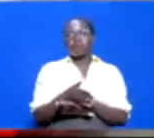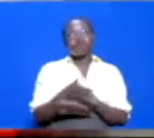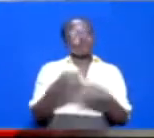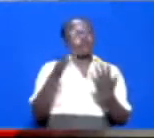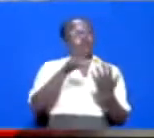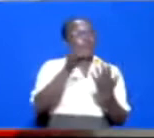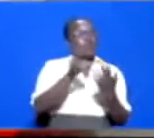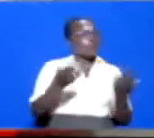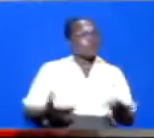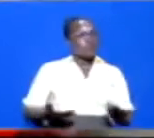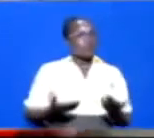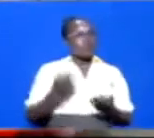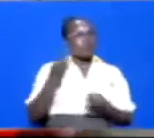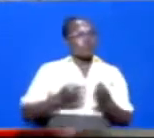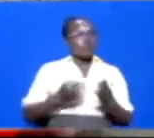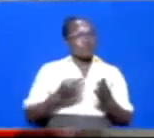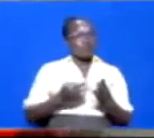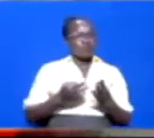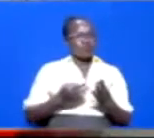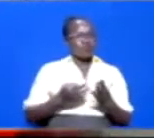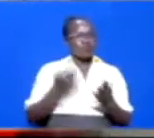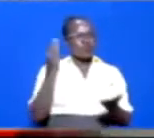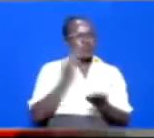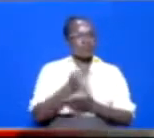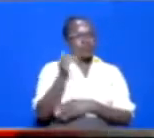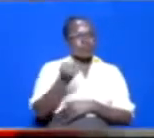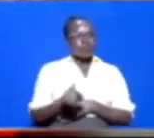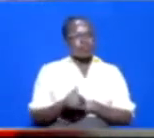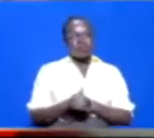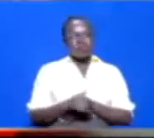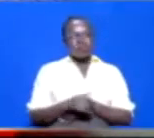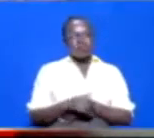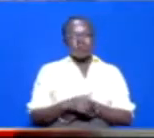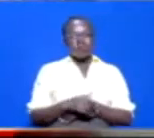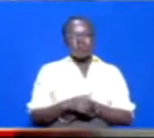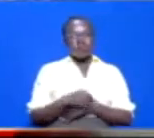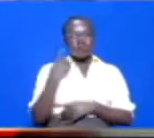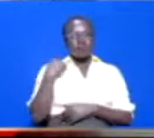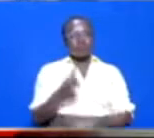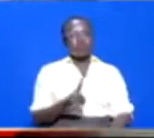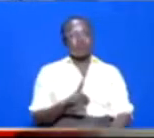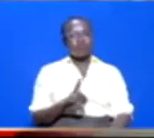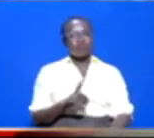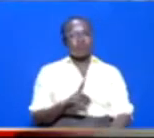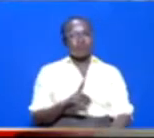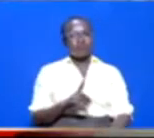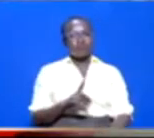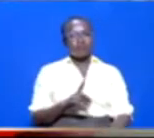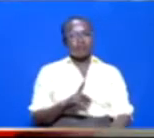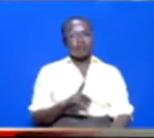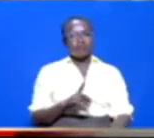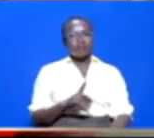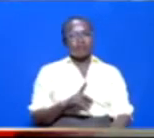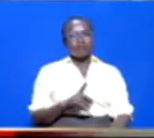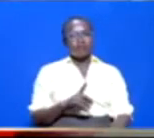njia gani kama mlikuwa mjapata hii confirmation ama nini, na yeye ndiye alikuwa number one. So tayari kuna shida pale, lakini